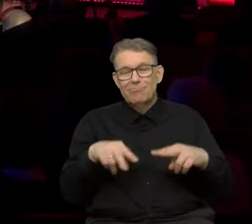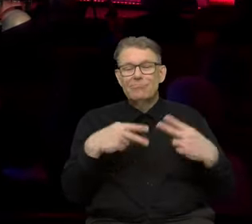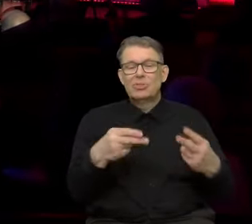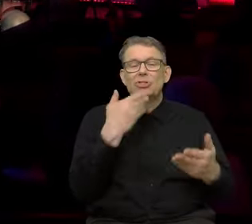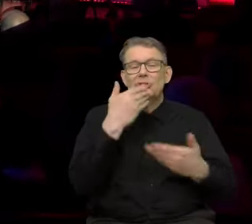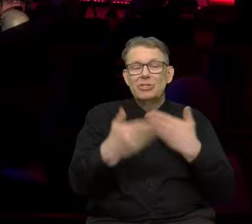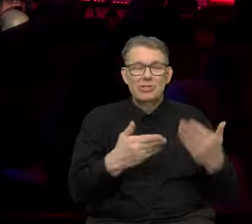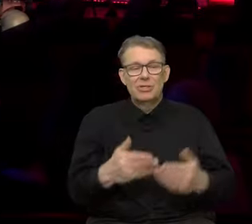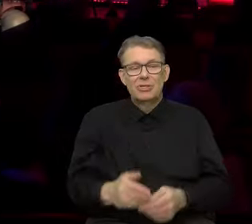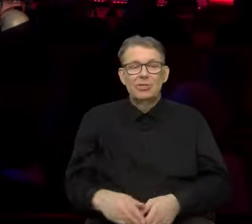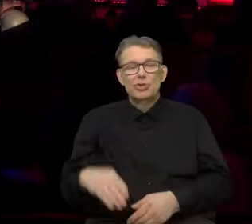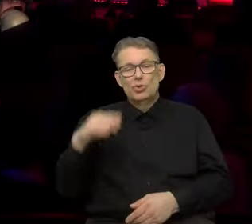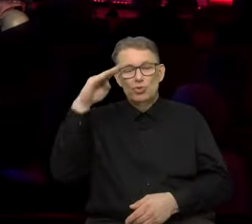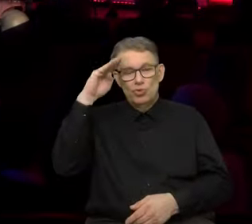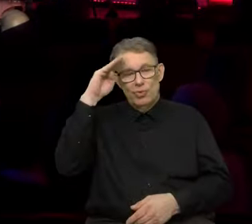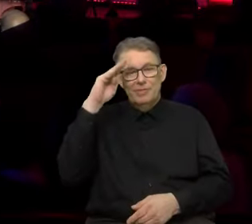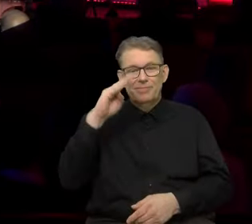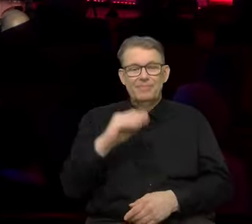Czuwaj!